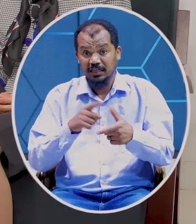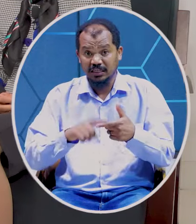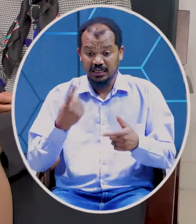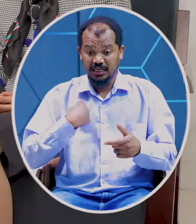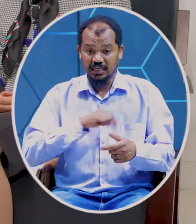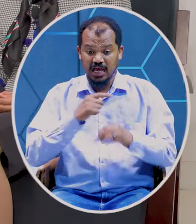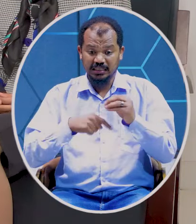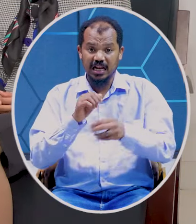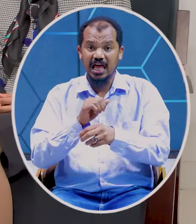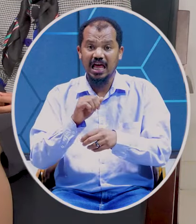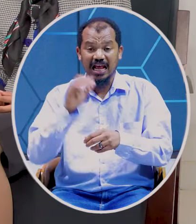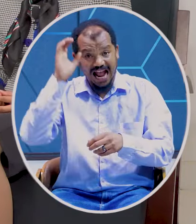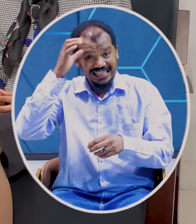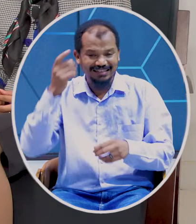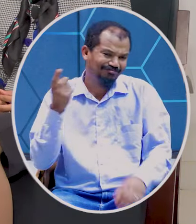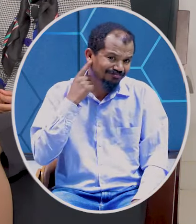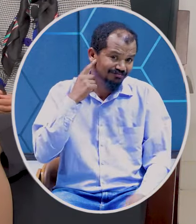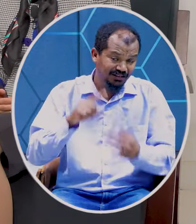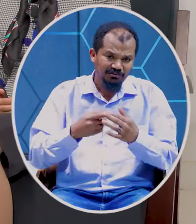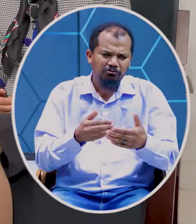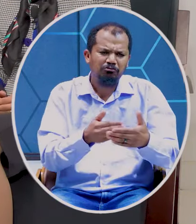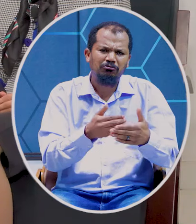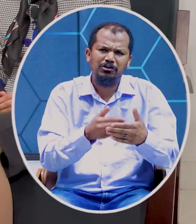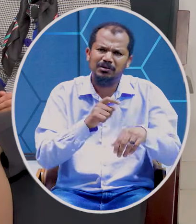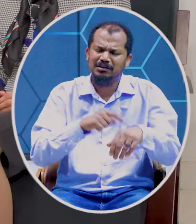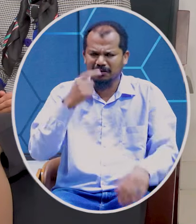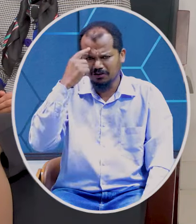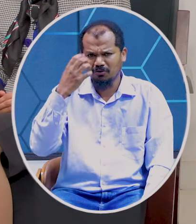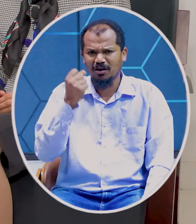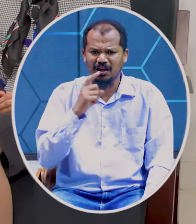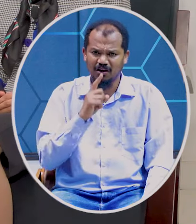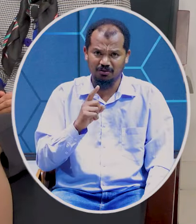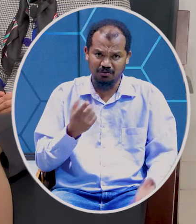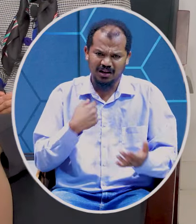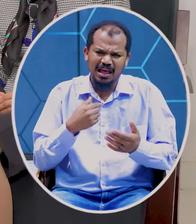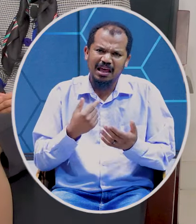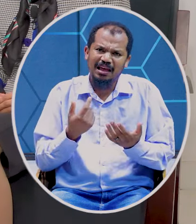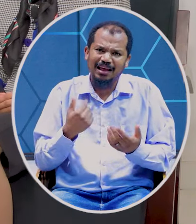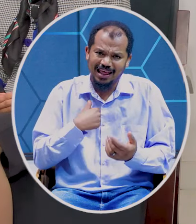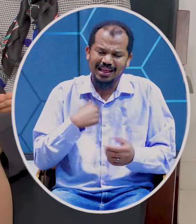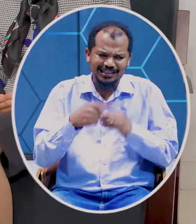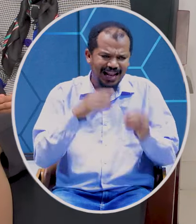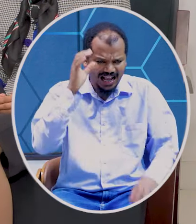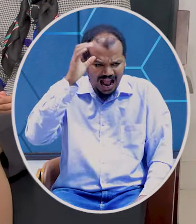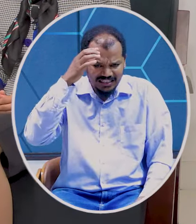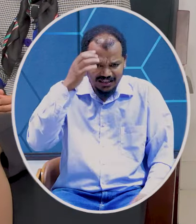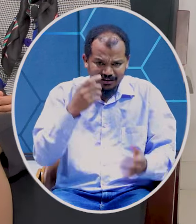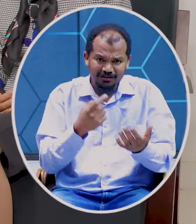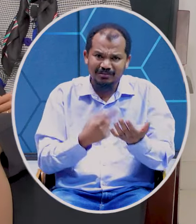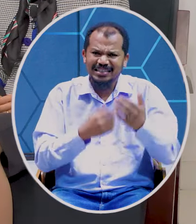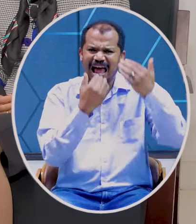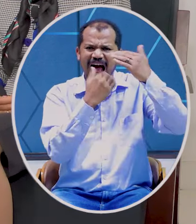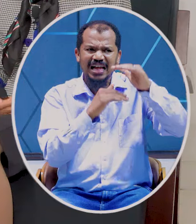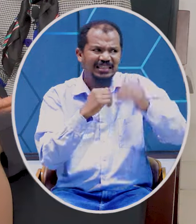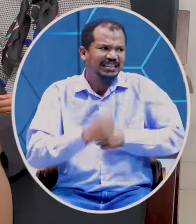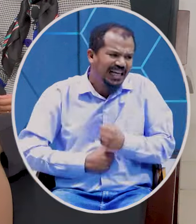እንግዲህ እኛ ስለ ካንሰር መስማት ከጀመርን በጣም የቅርብ ጊዜ ትውስታ ነው እኔ በበኩሌ እንደው ስለ ካንሰር በዚያ